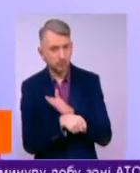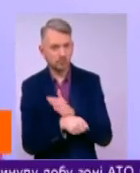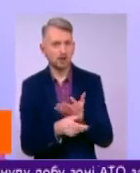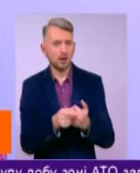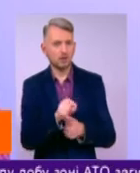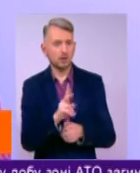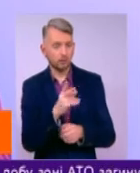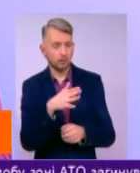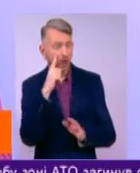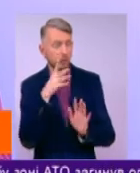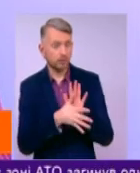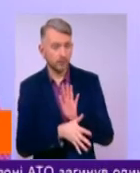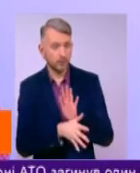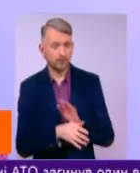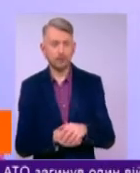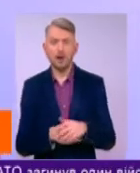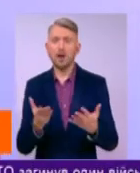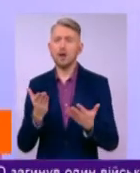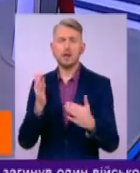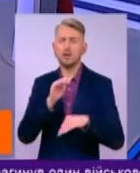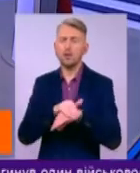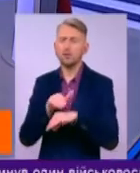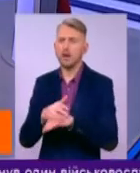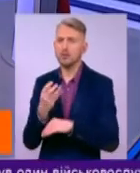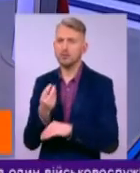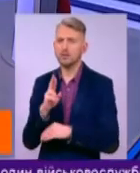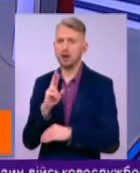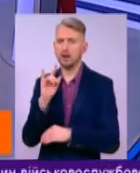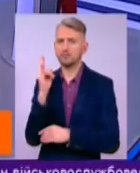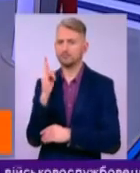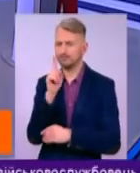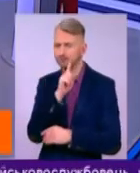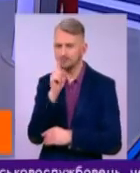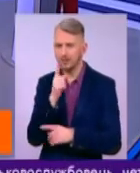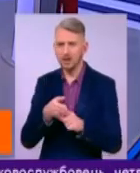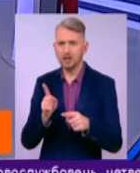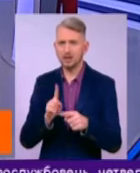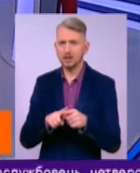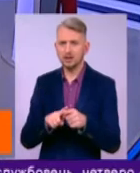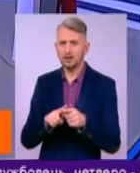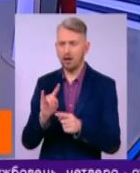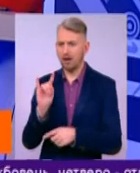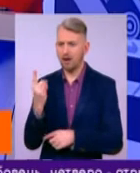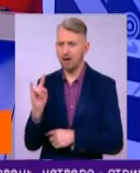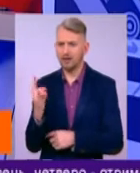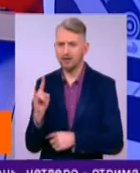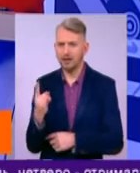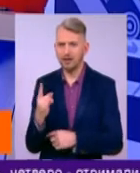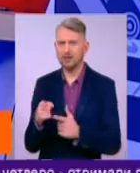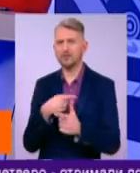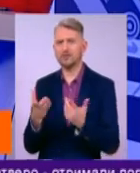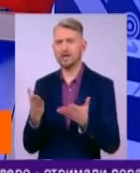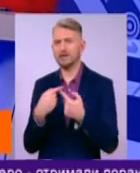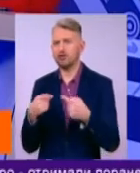вже розуміє, якщо це підлітковий. Які є ознаки ще? Для маленьких дітей це там ці ляльки, чи якщо з